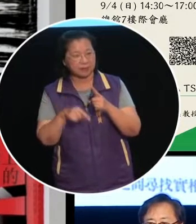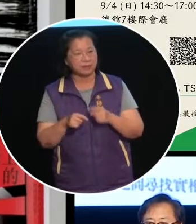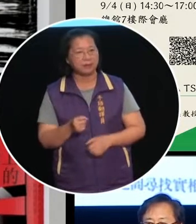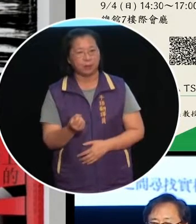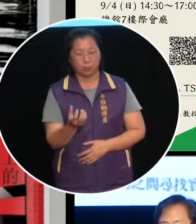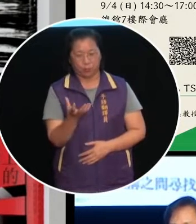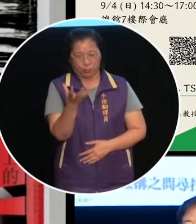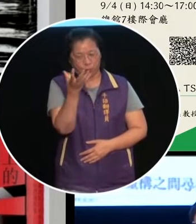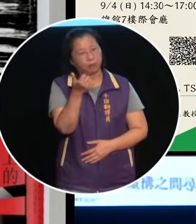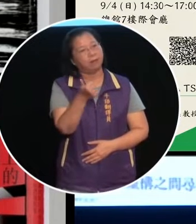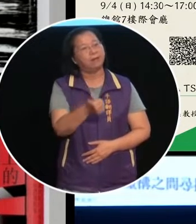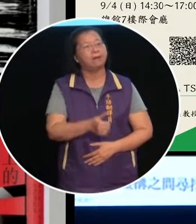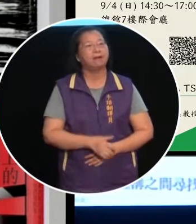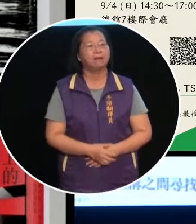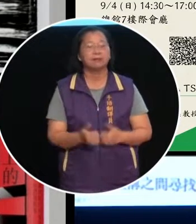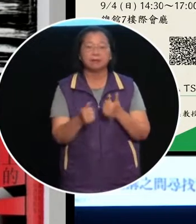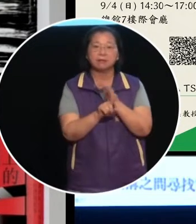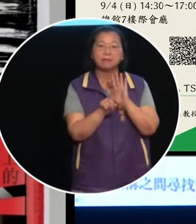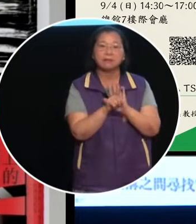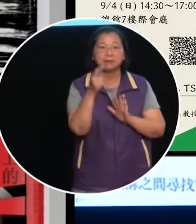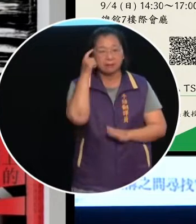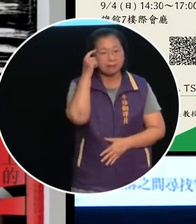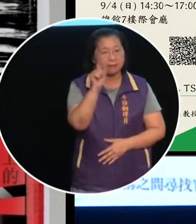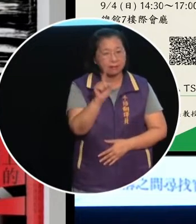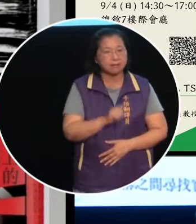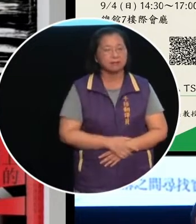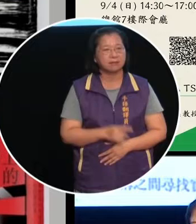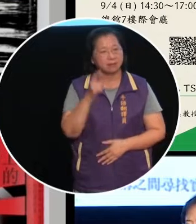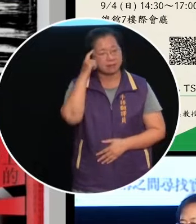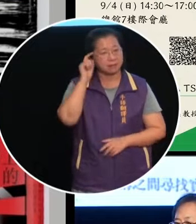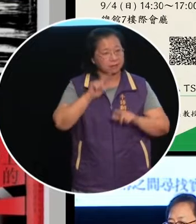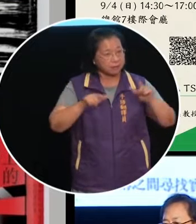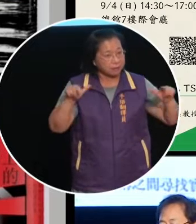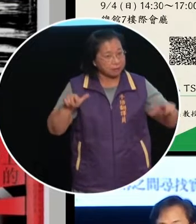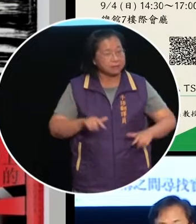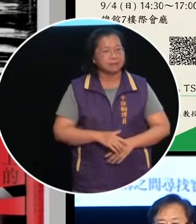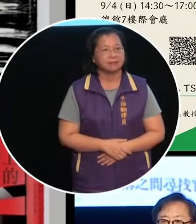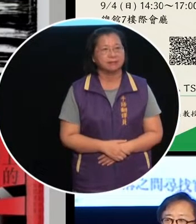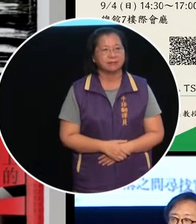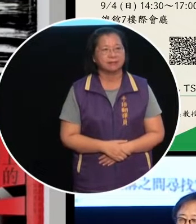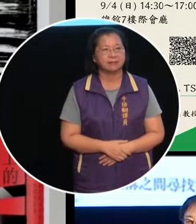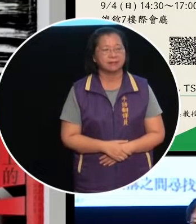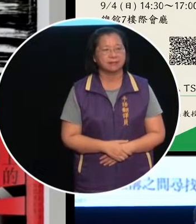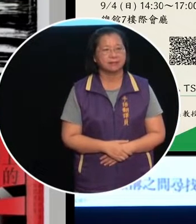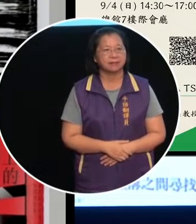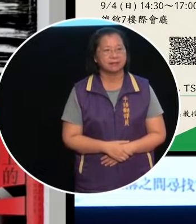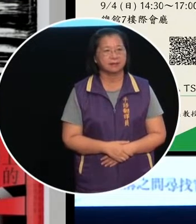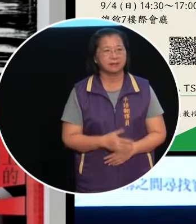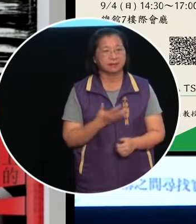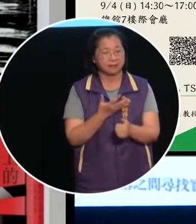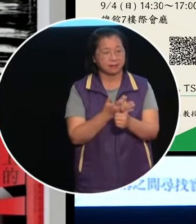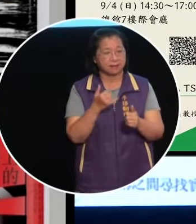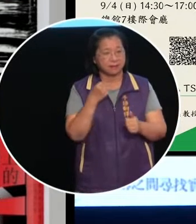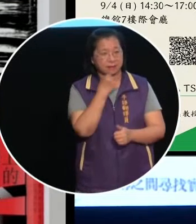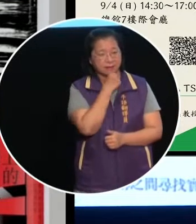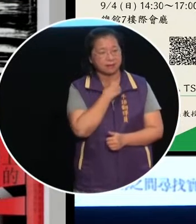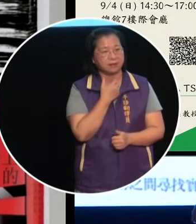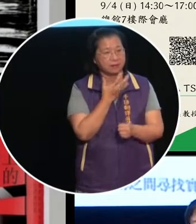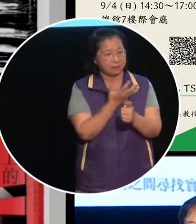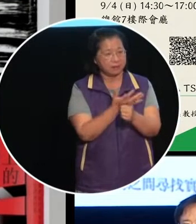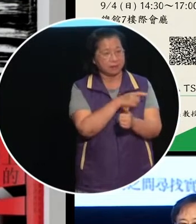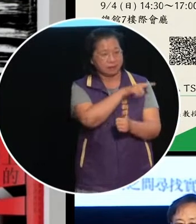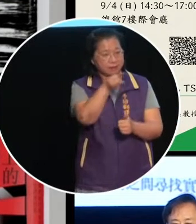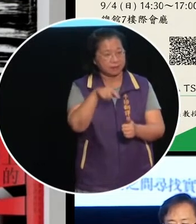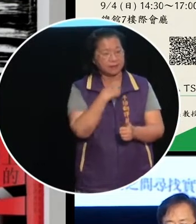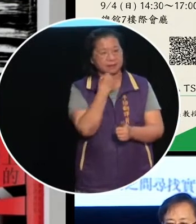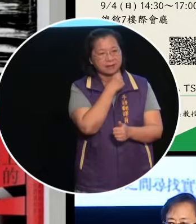越好，因为可以表达不同的想法，不同的那个分析，给台湾人提供。我